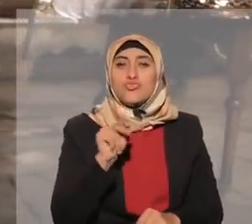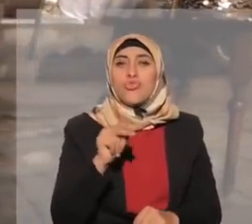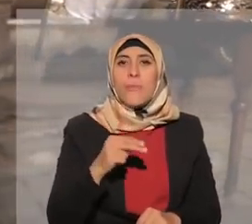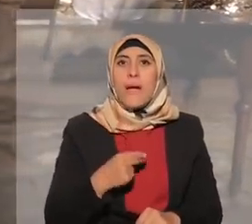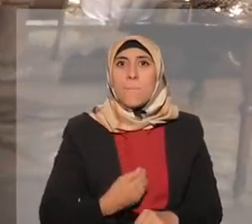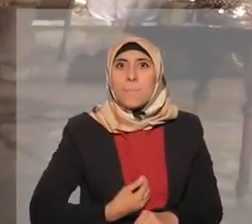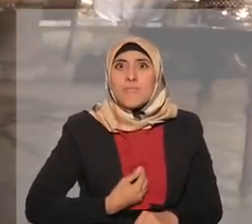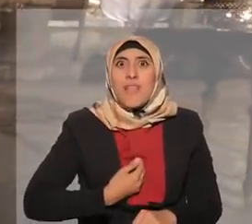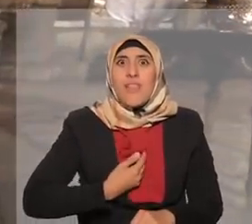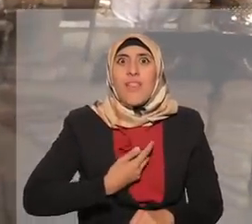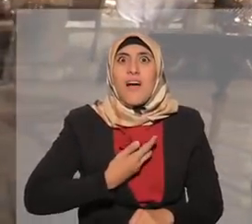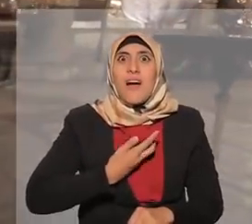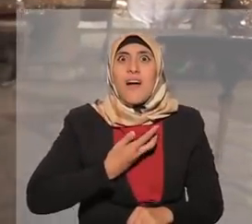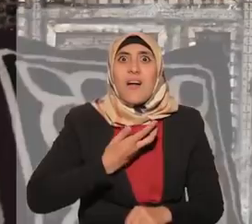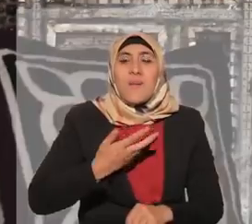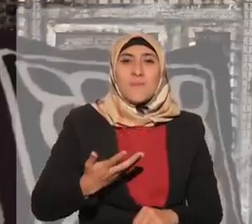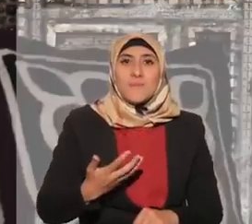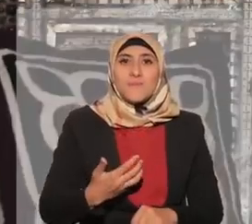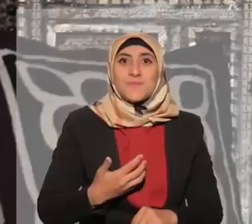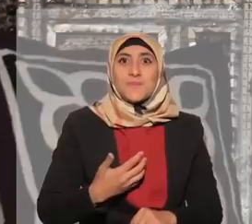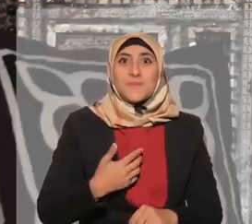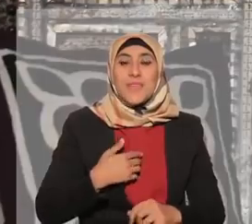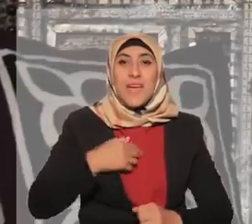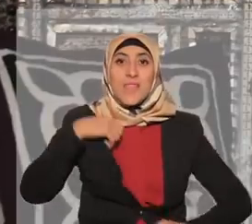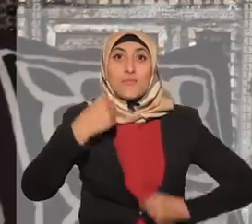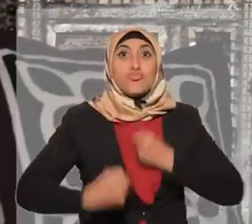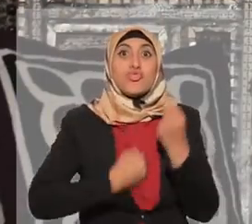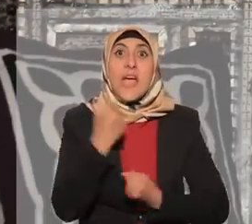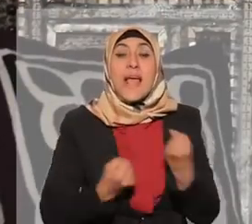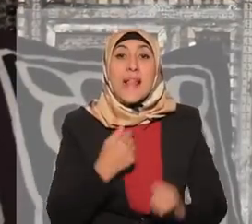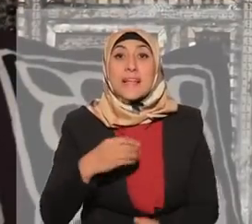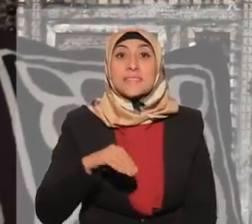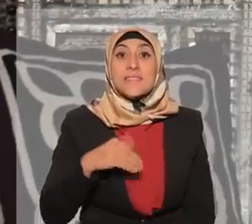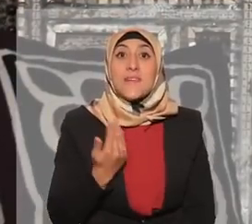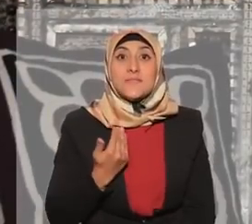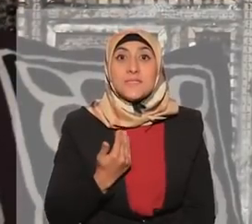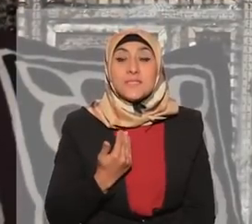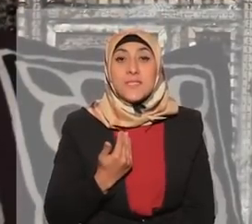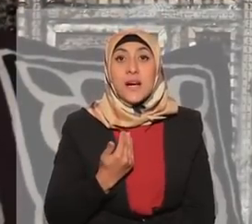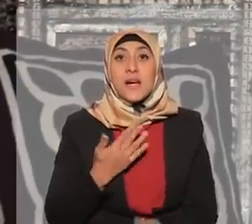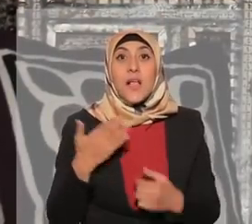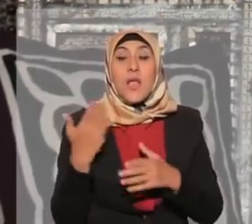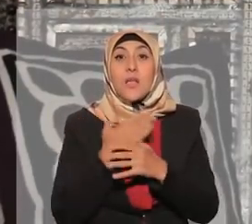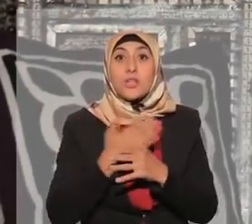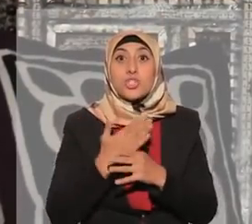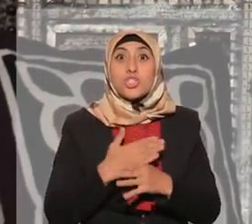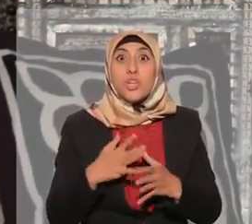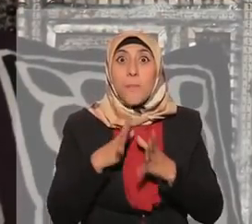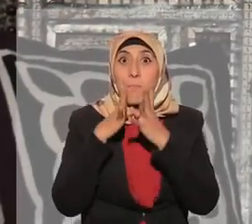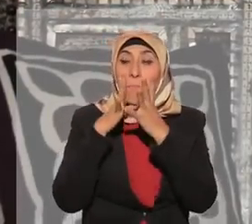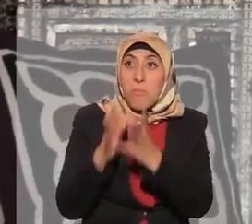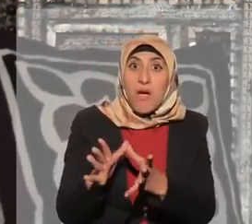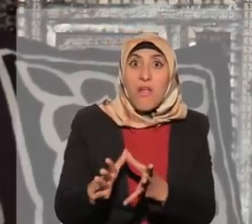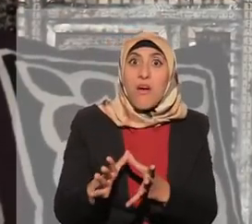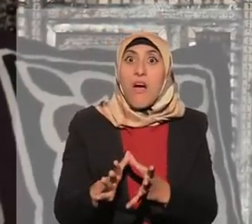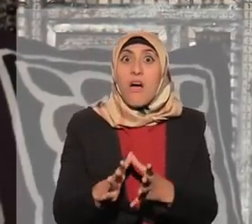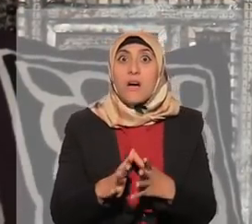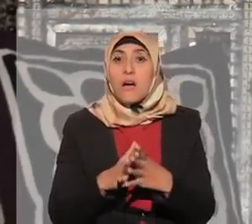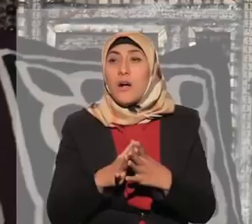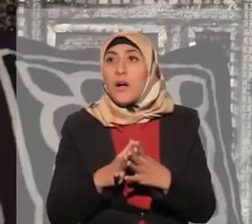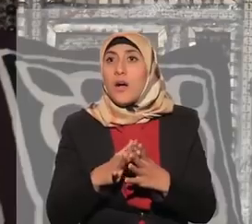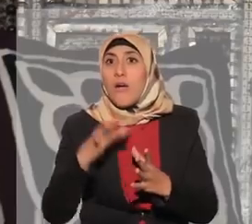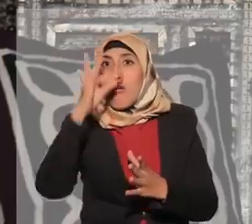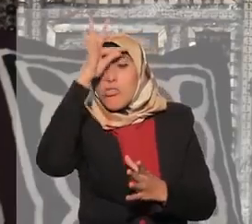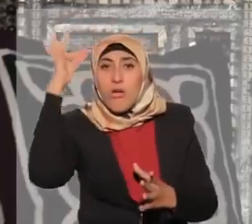فرح وسرور. قال الرضا أن تجاهد نفسك على إخراج كراهية القضاء والقدر،